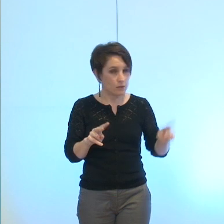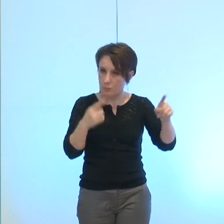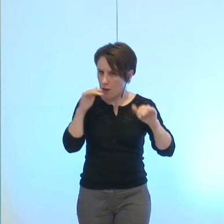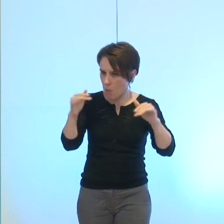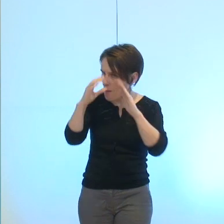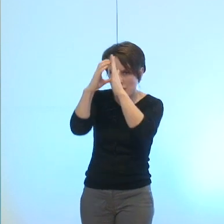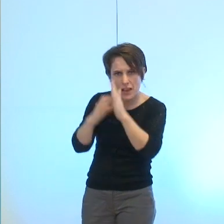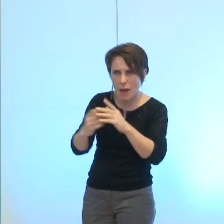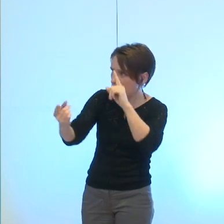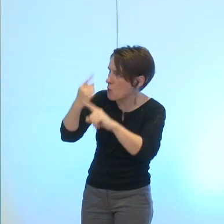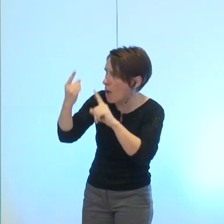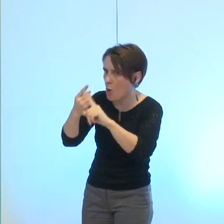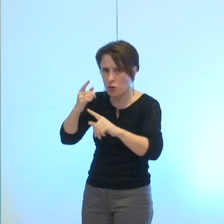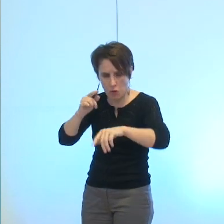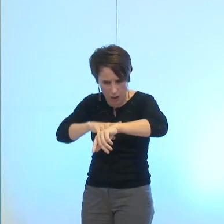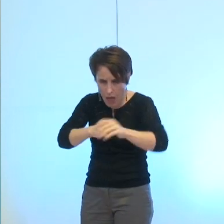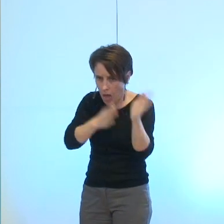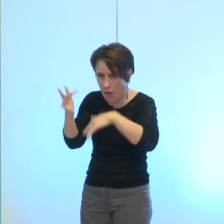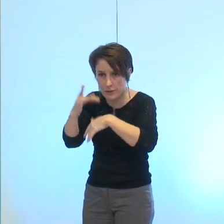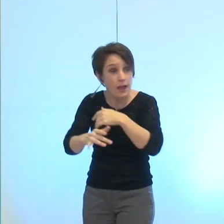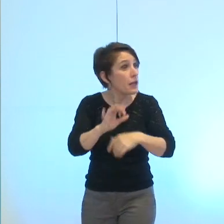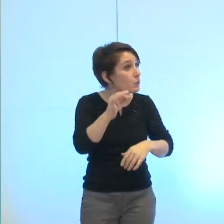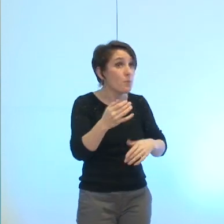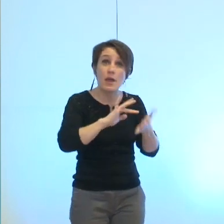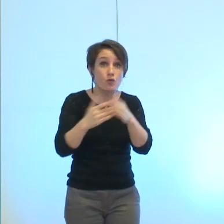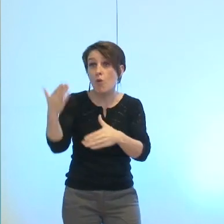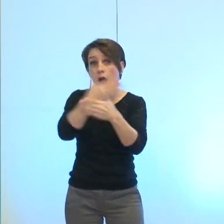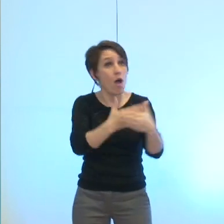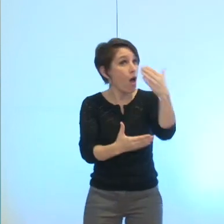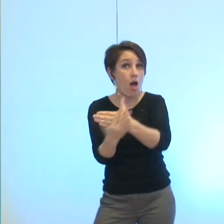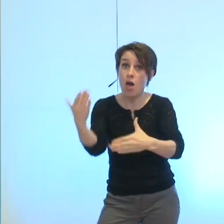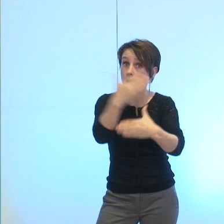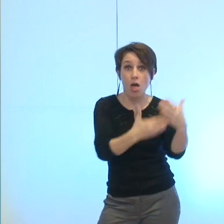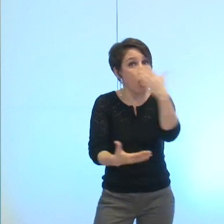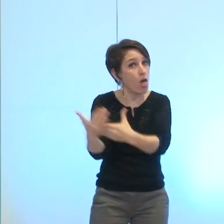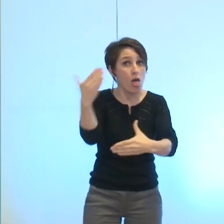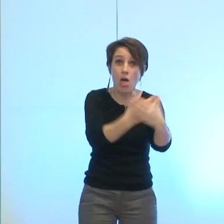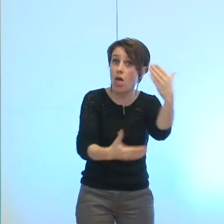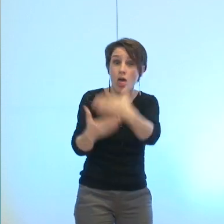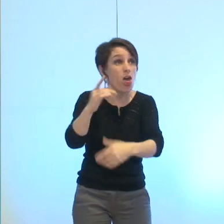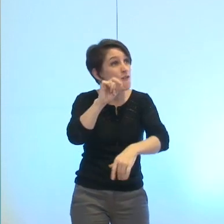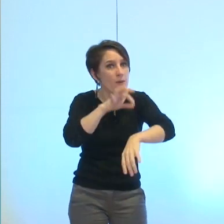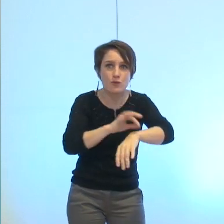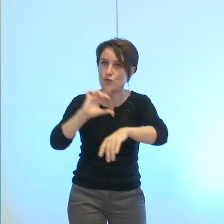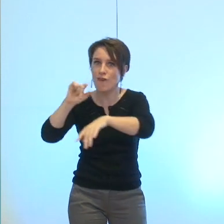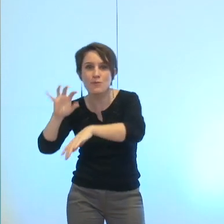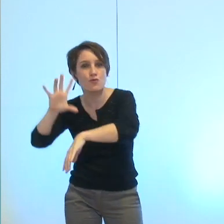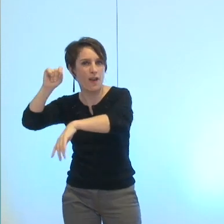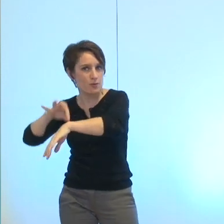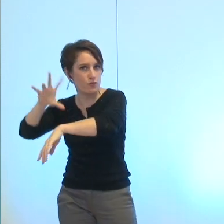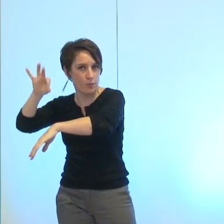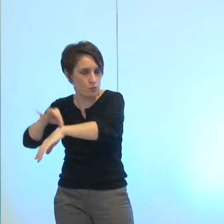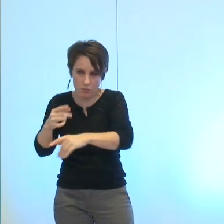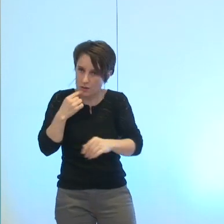fait tout à fait mais tout le monde a repris la parole pris et repris la parole l' intervention de 20 minutes il nous faut maintenant assumer le débat de